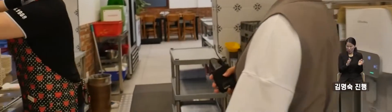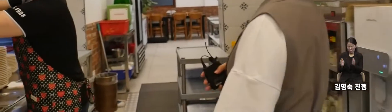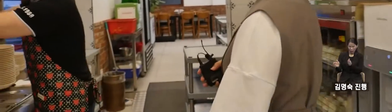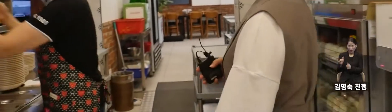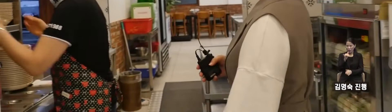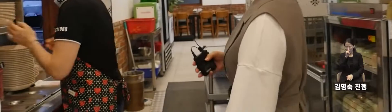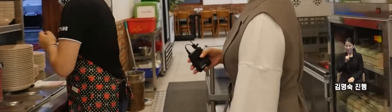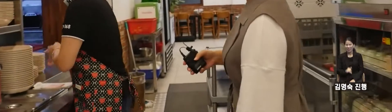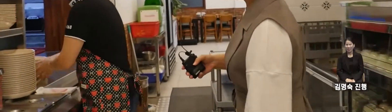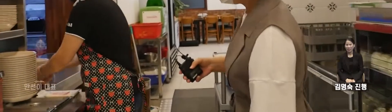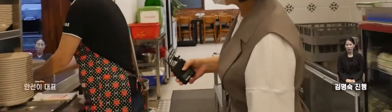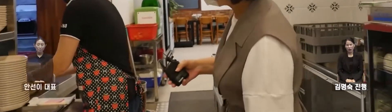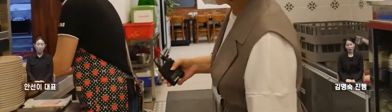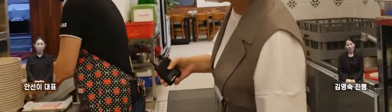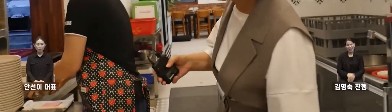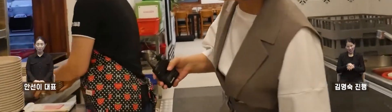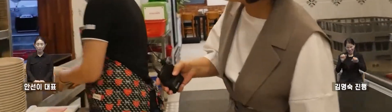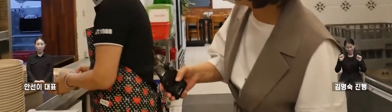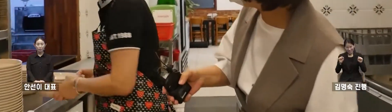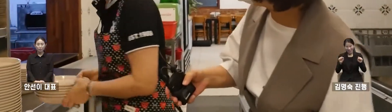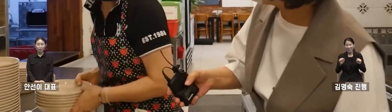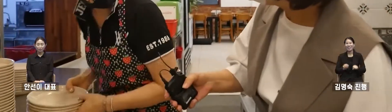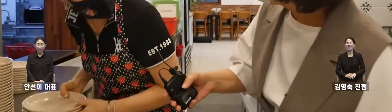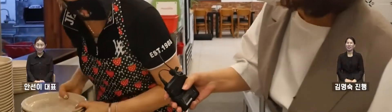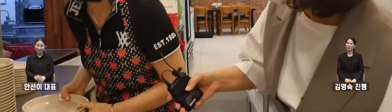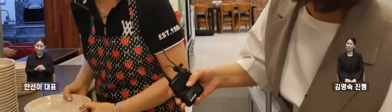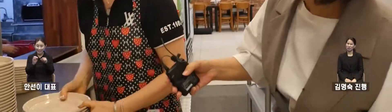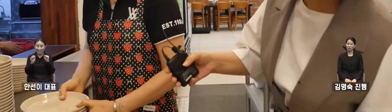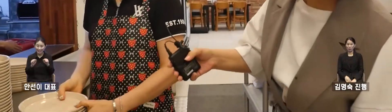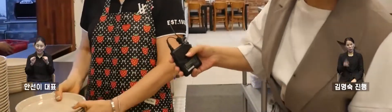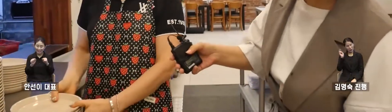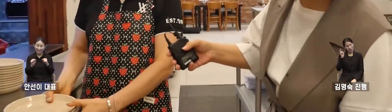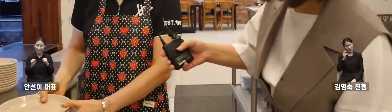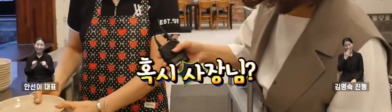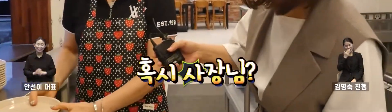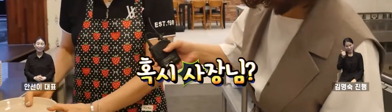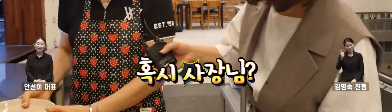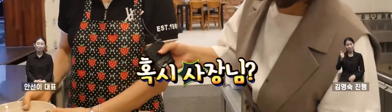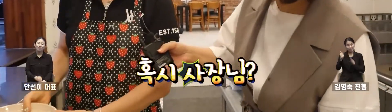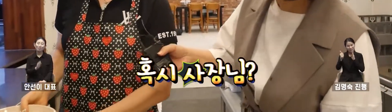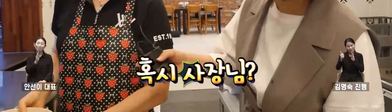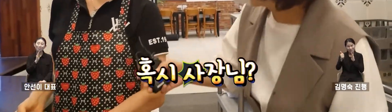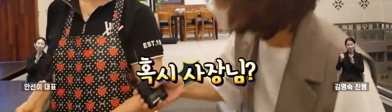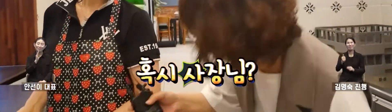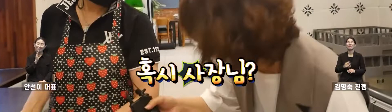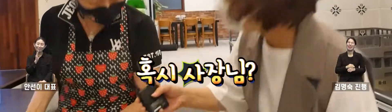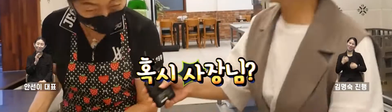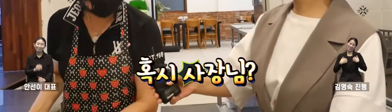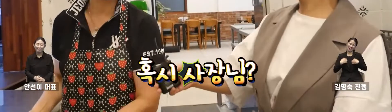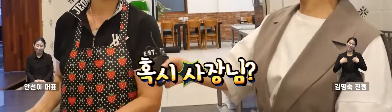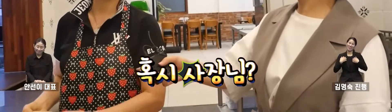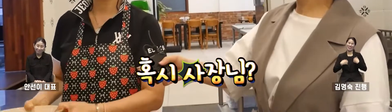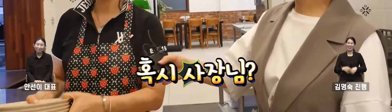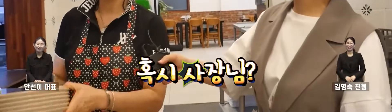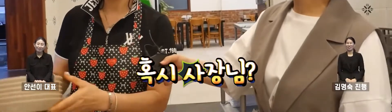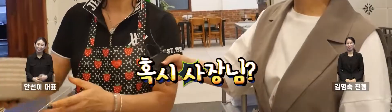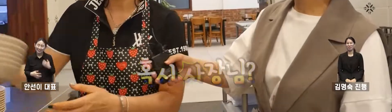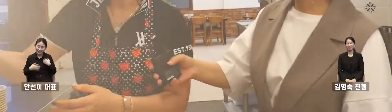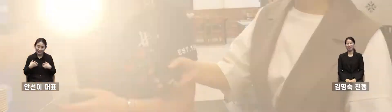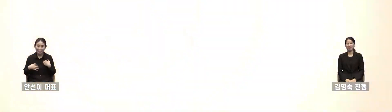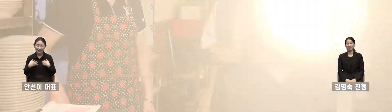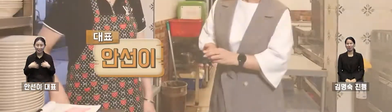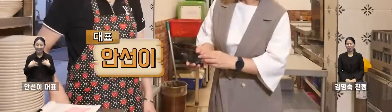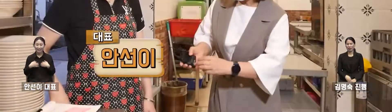뭘 하시고 계시는데 혹시 안녕하세요. 네, 안녕하세요. 혹시 사장님이세요? 네, 맞습니다. 반갑습니다. 네,